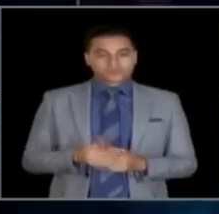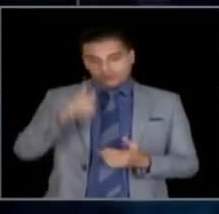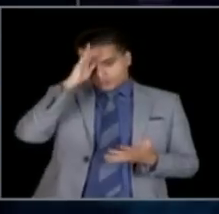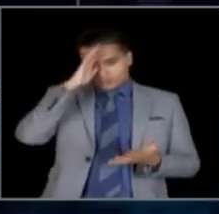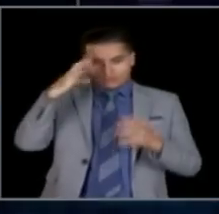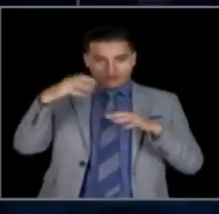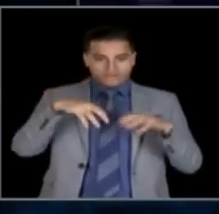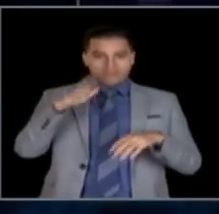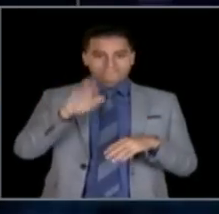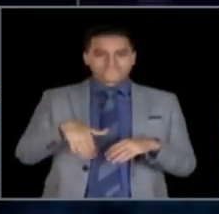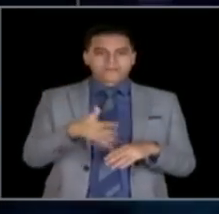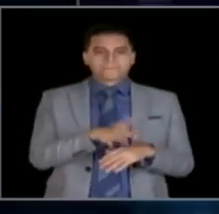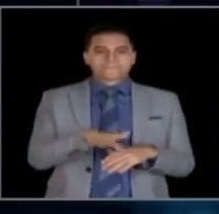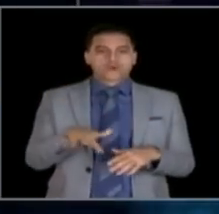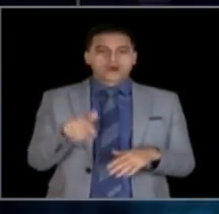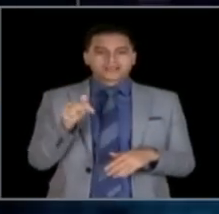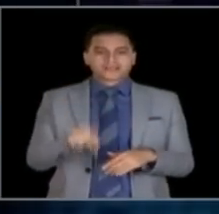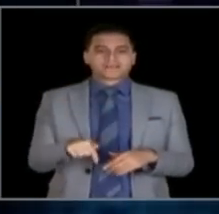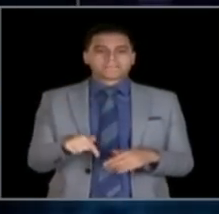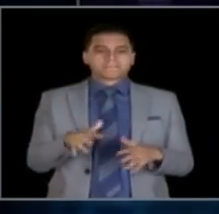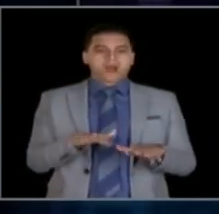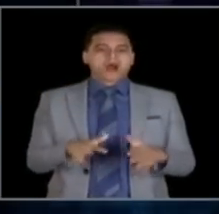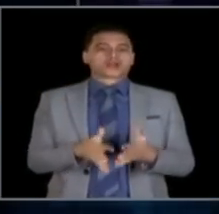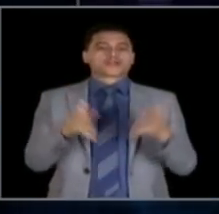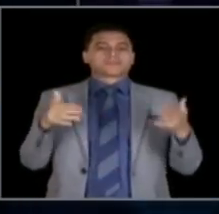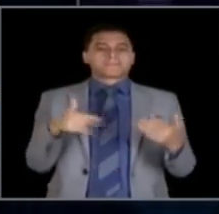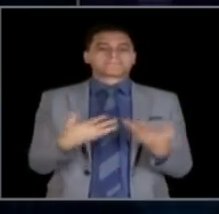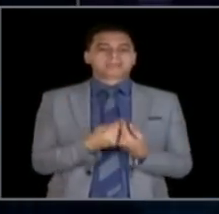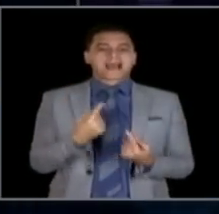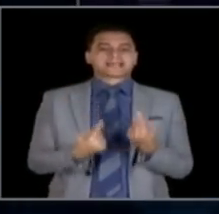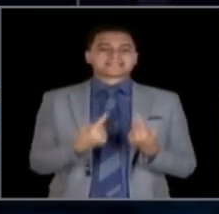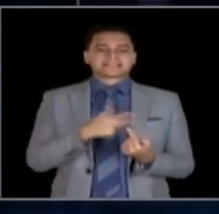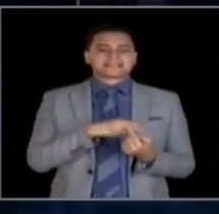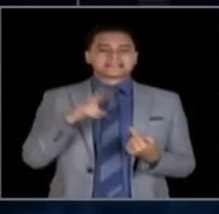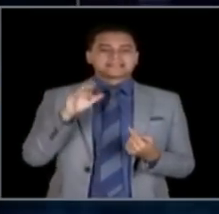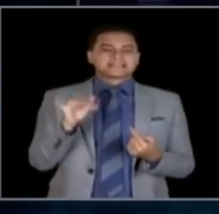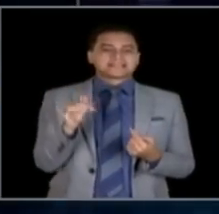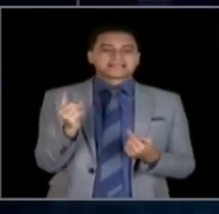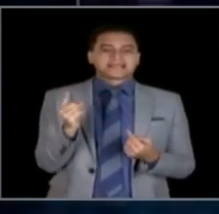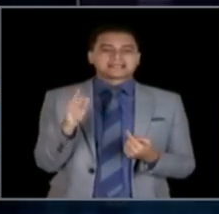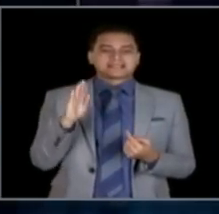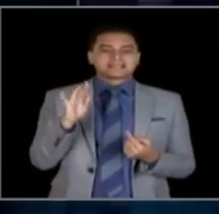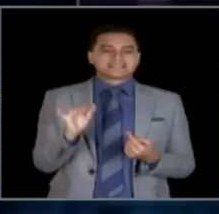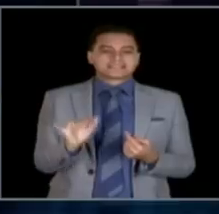جغرافيا، في أي محيط تقع جزيرة ترسيرة؟